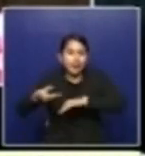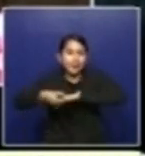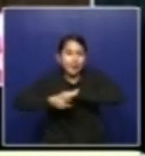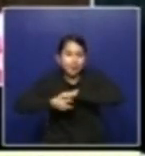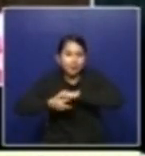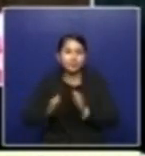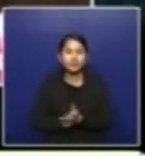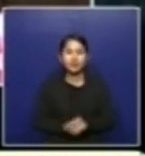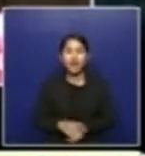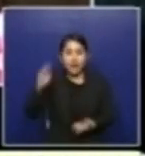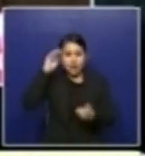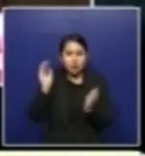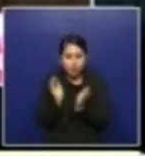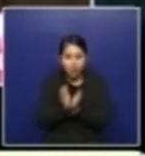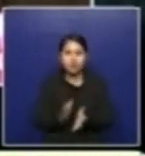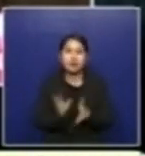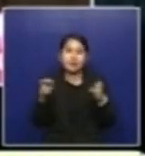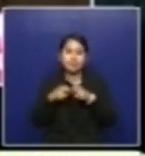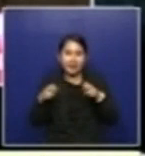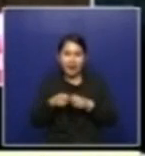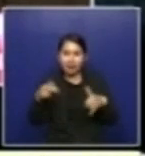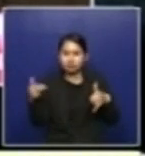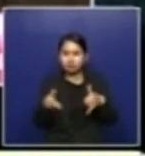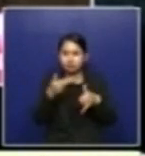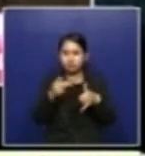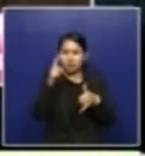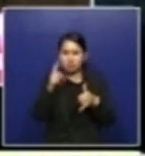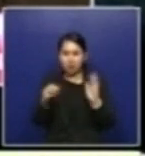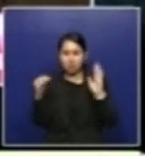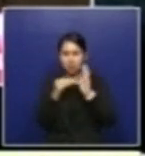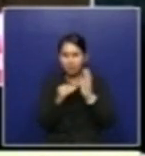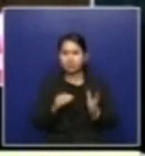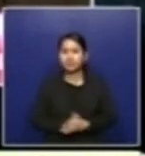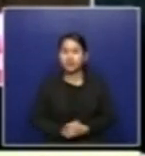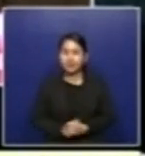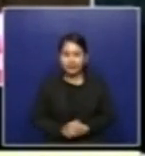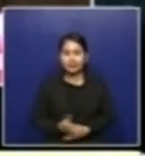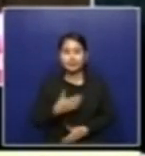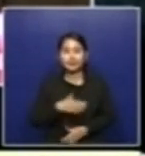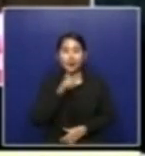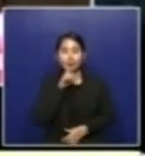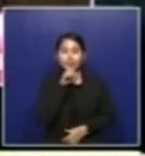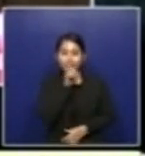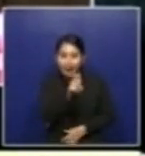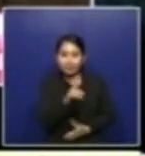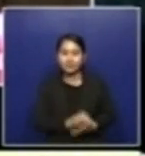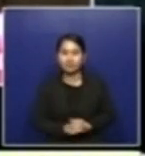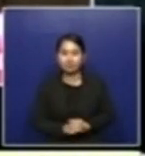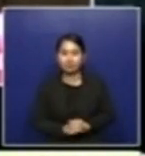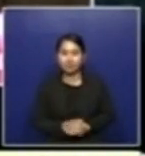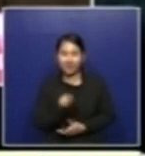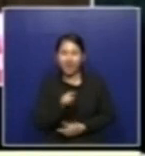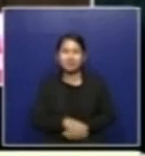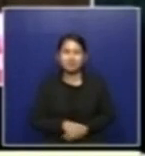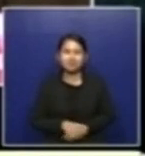เป็นปัญหาอาชญากรรมเกิดขึ้นกลางกรุงเทพมหานครผมถามท่านนะครับว่ากรณีนี้เนี่ยท่านนายกรัฐมน